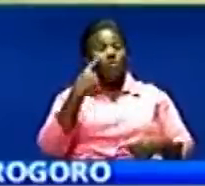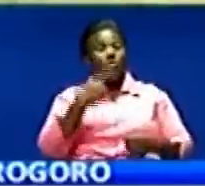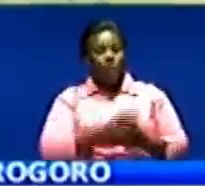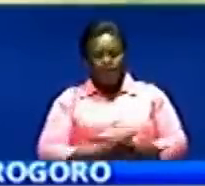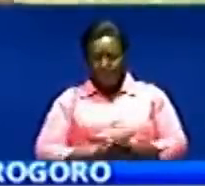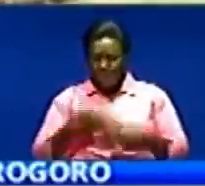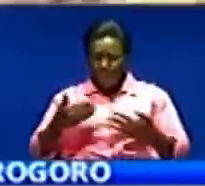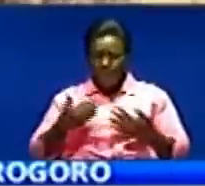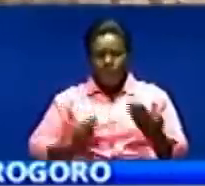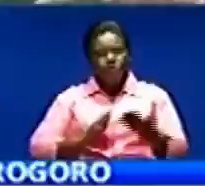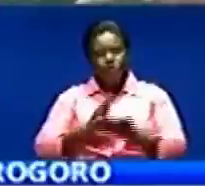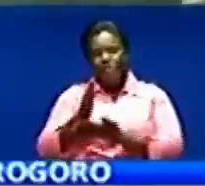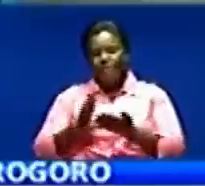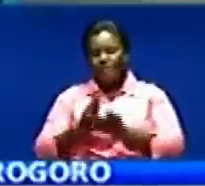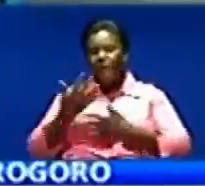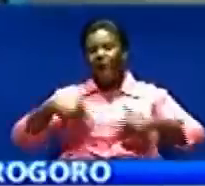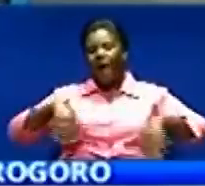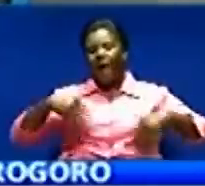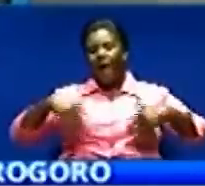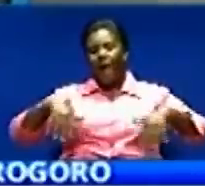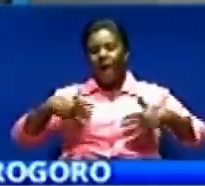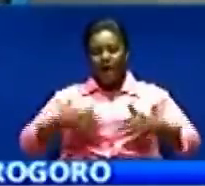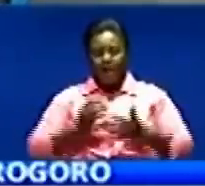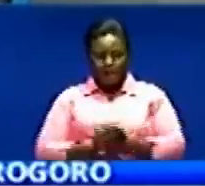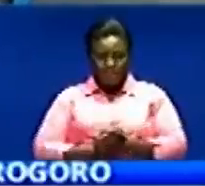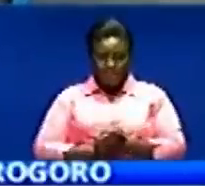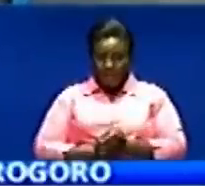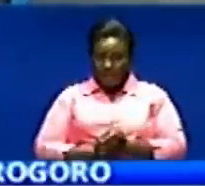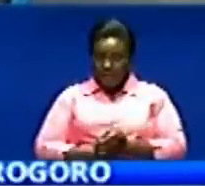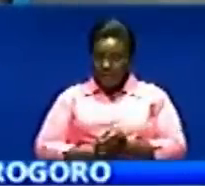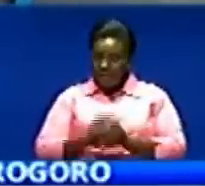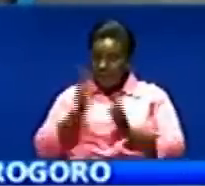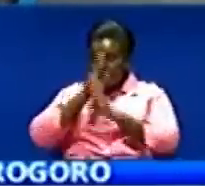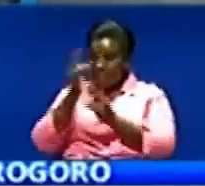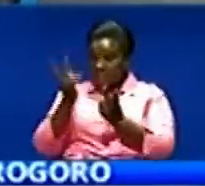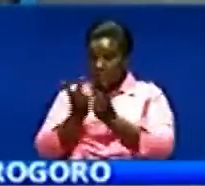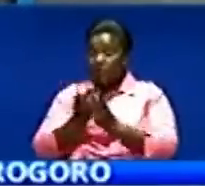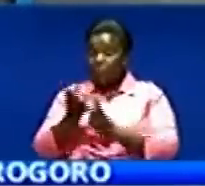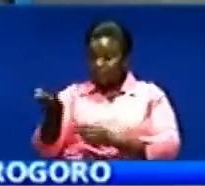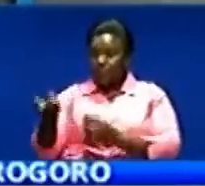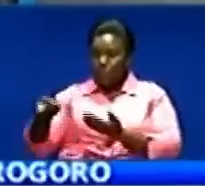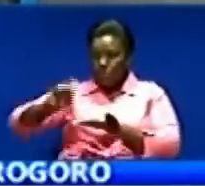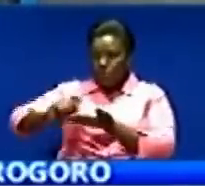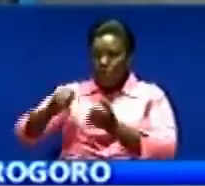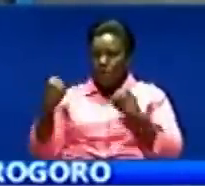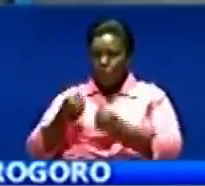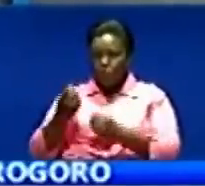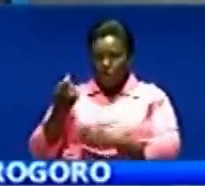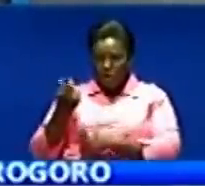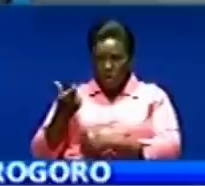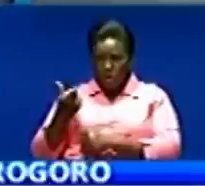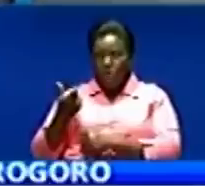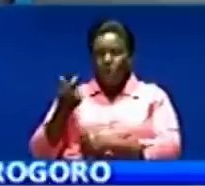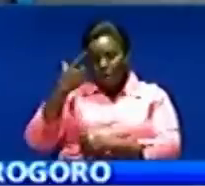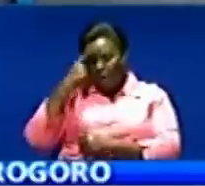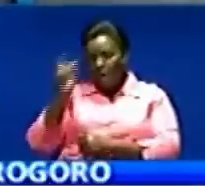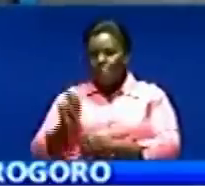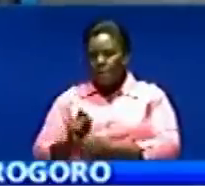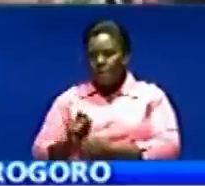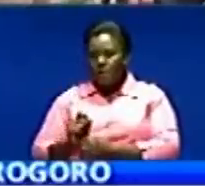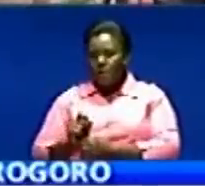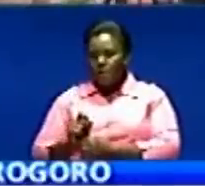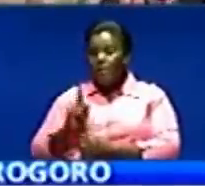kupita kirahisi kidogo. Kwa uonekano huu, pakiongezwa juhudi, nadhani patakuwa bora zaidi kuliko